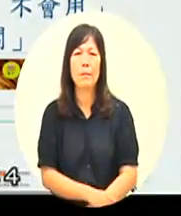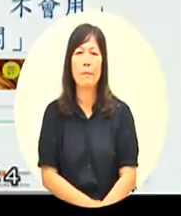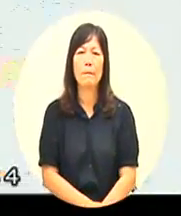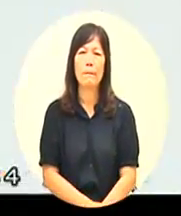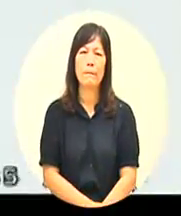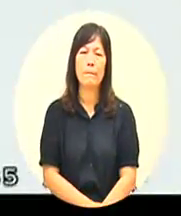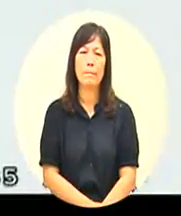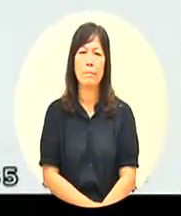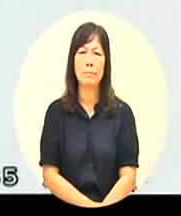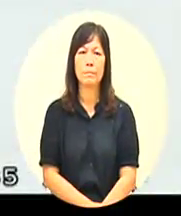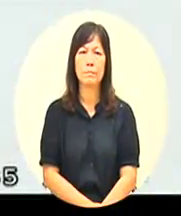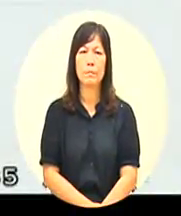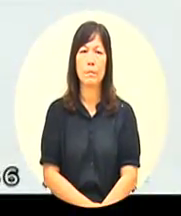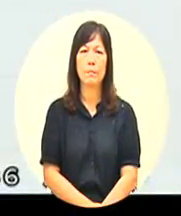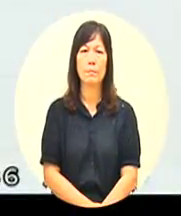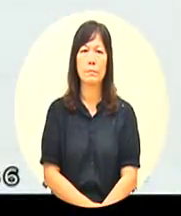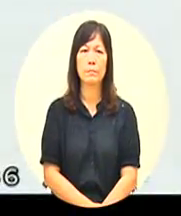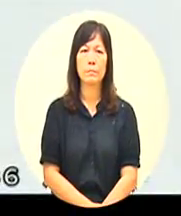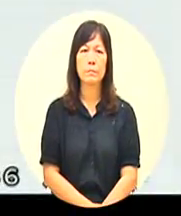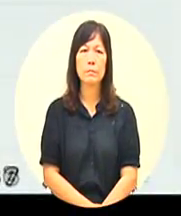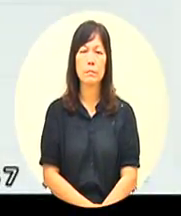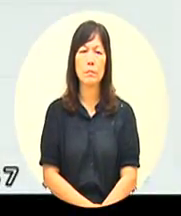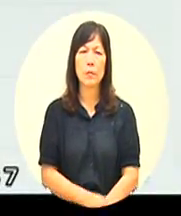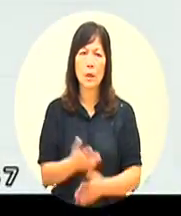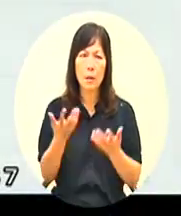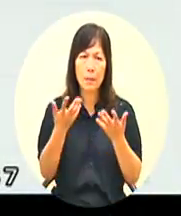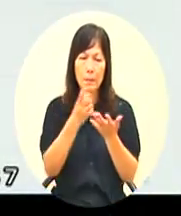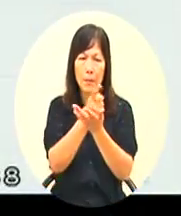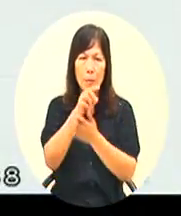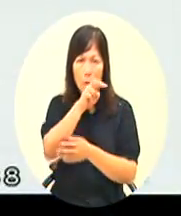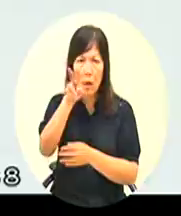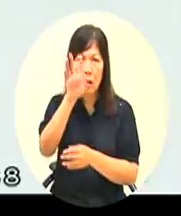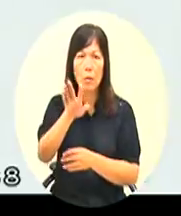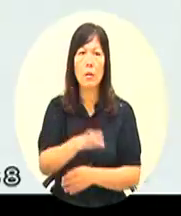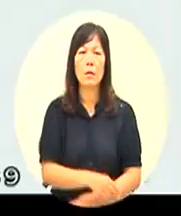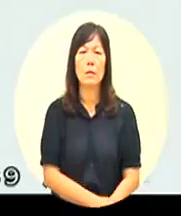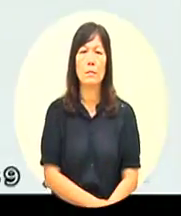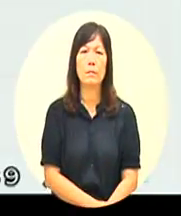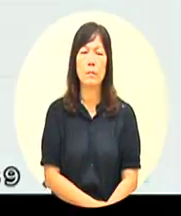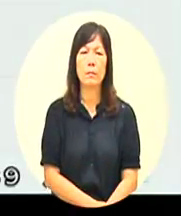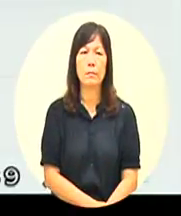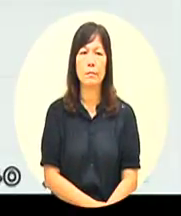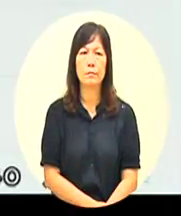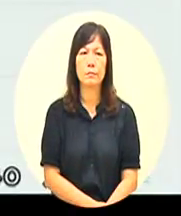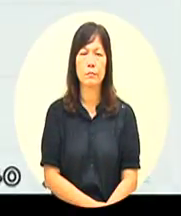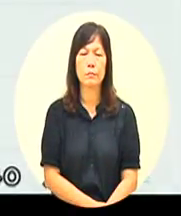关。好，大家有没有看到学生的留言？